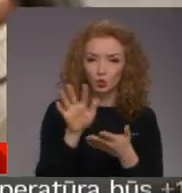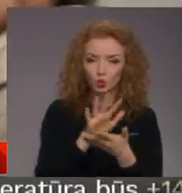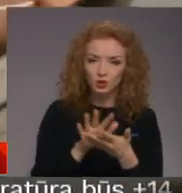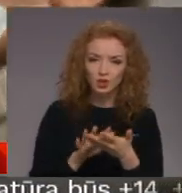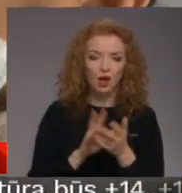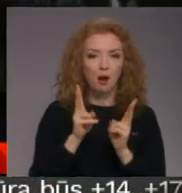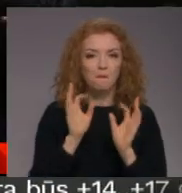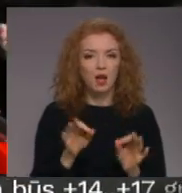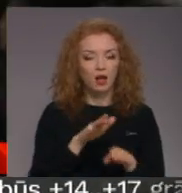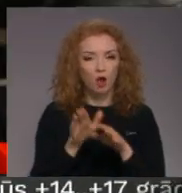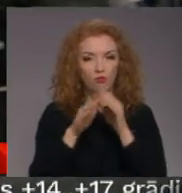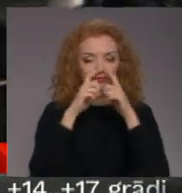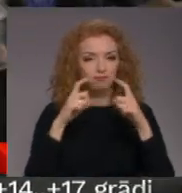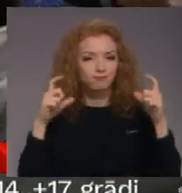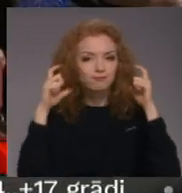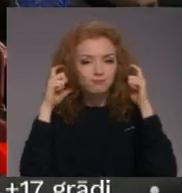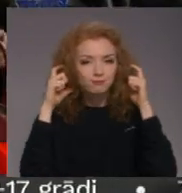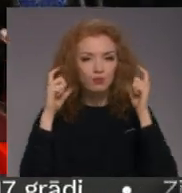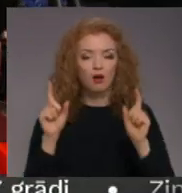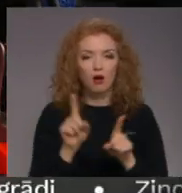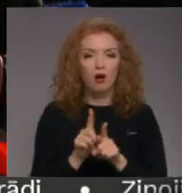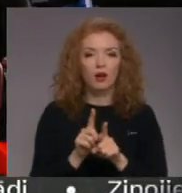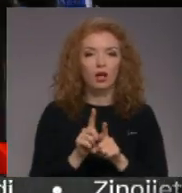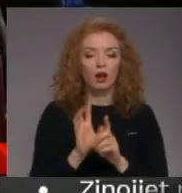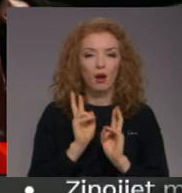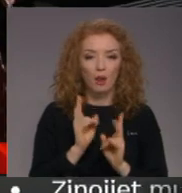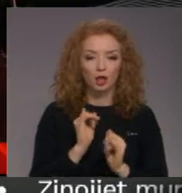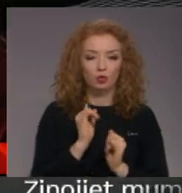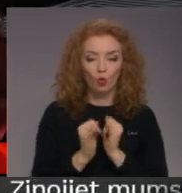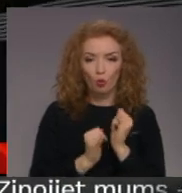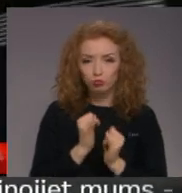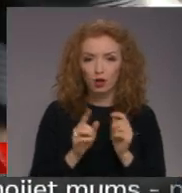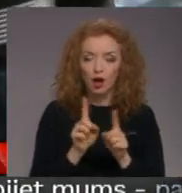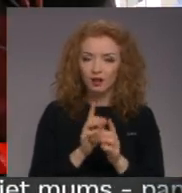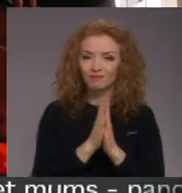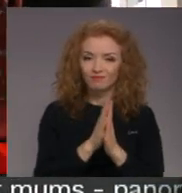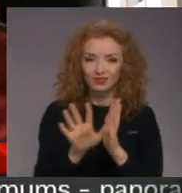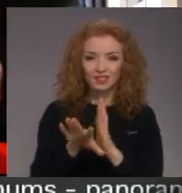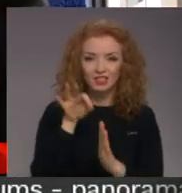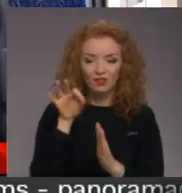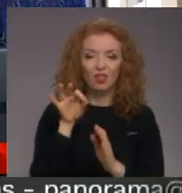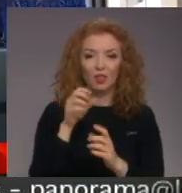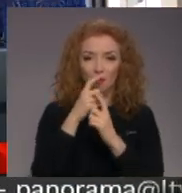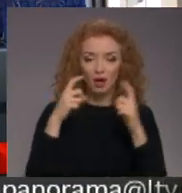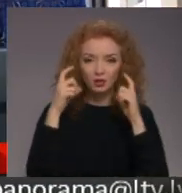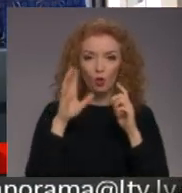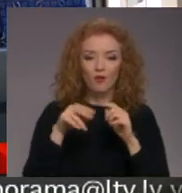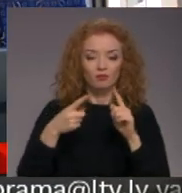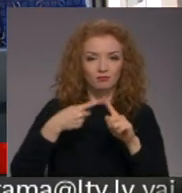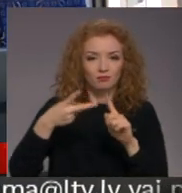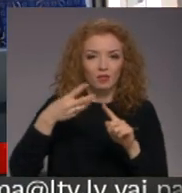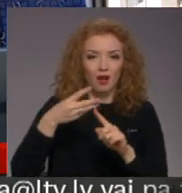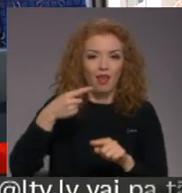maskas lietošanu, bet galvenais arī ar kopšanu. Mēs arī iesakām izvēlēties daudzreiz lietojamās maskas, jo tas